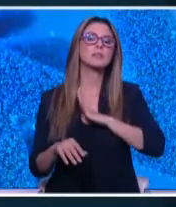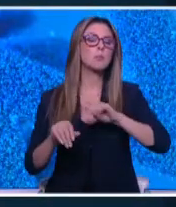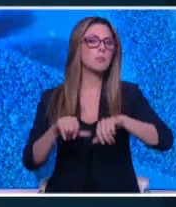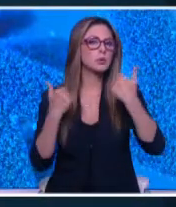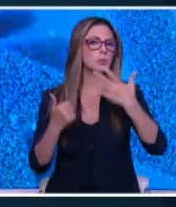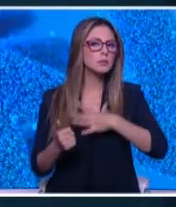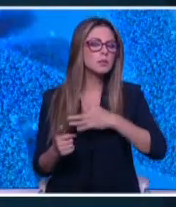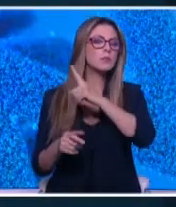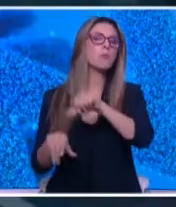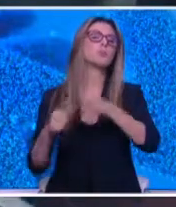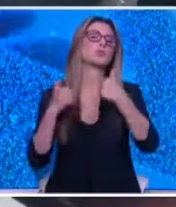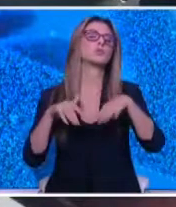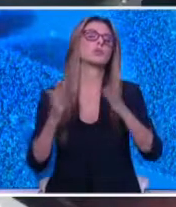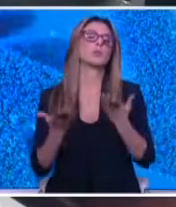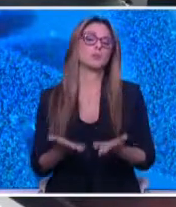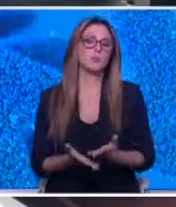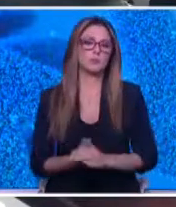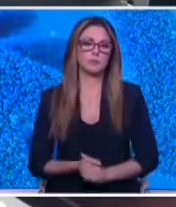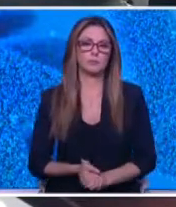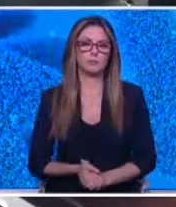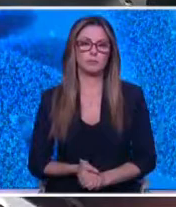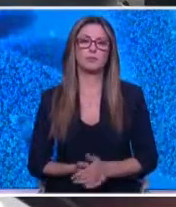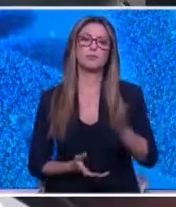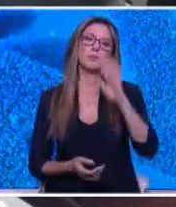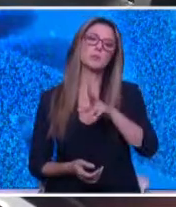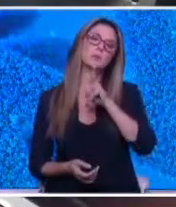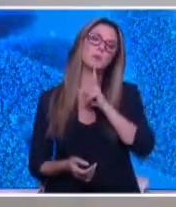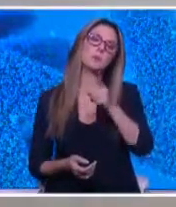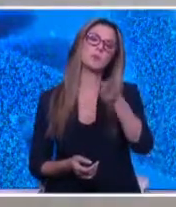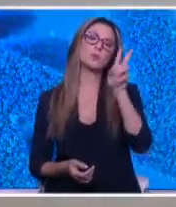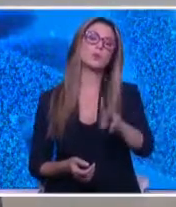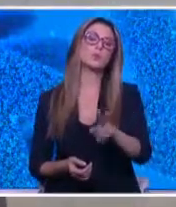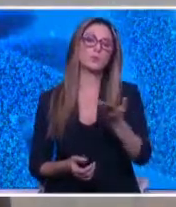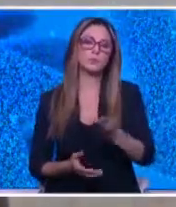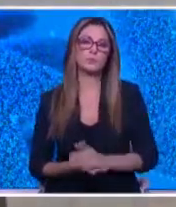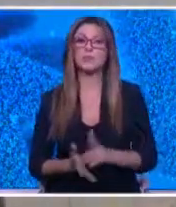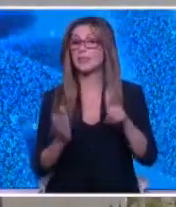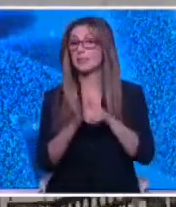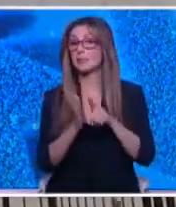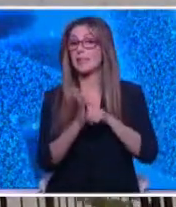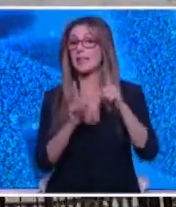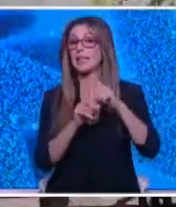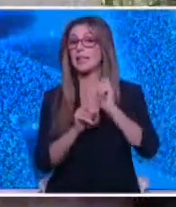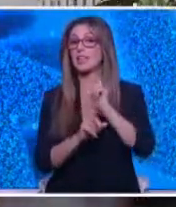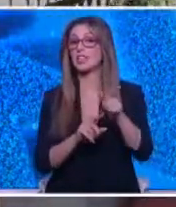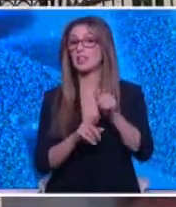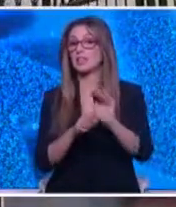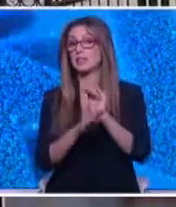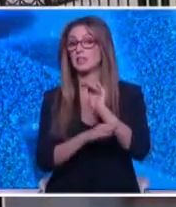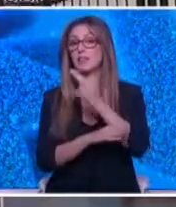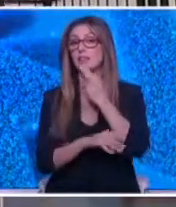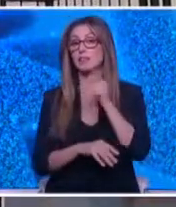istedi, boşamadı. Bakmadı, gurur meselesi yaptı. En son ben kızımı öldürdüm. İzmir'in Dikili ilçesinde yaşayan Hanife